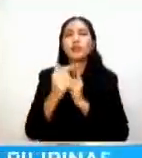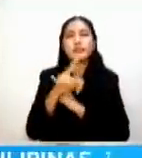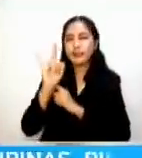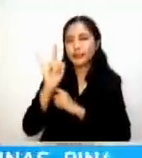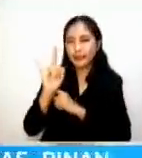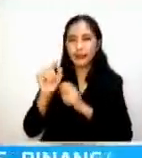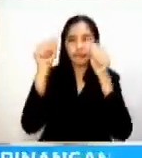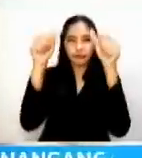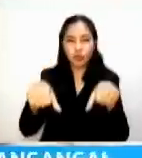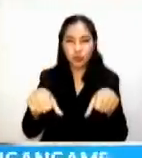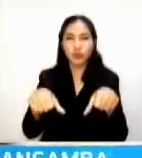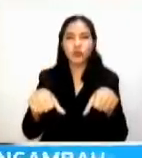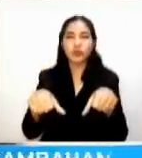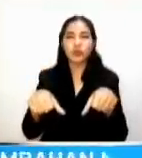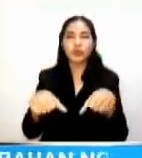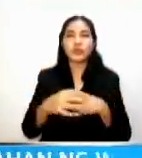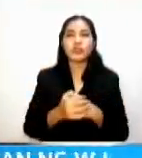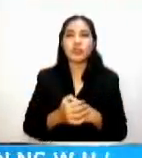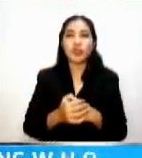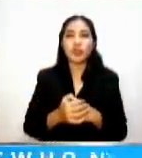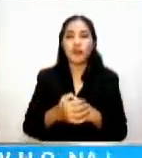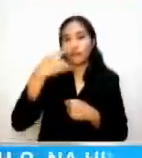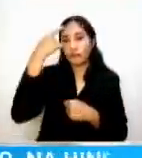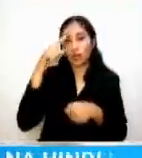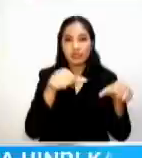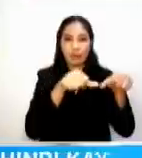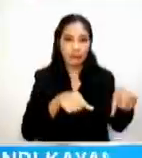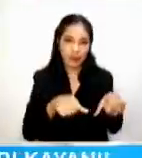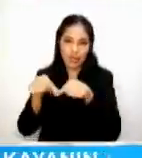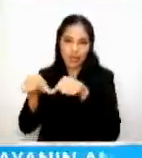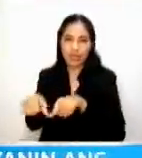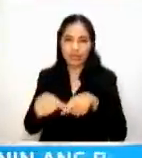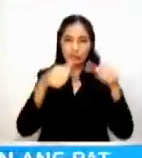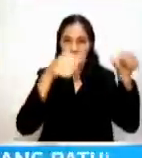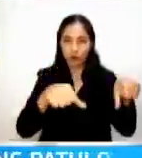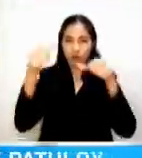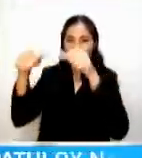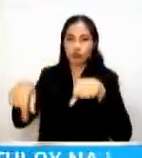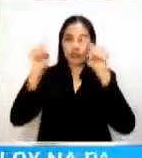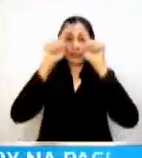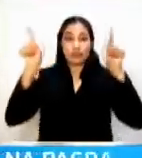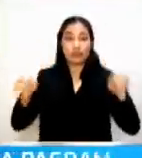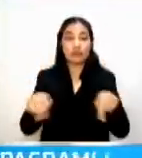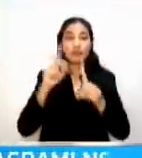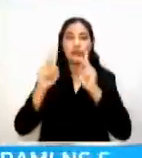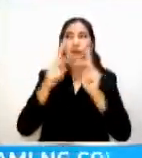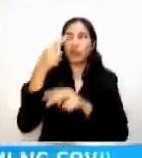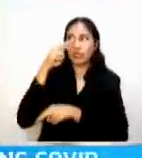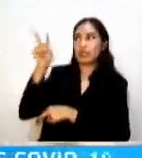pong sa mga conspicuous areas sa iba't ibang barangay upang makita nga po ng kanilang community yung